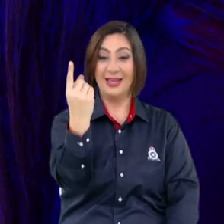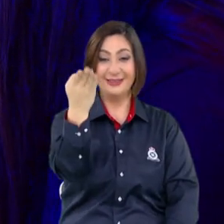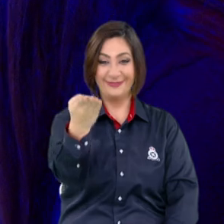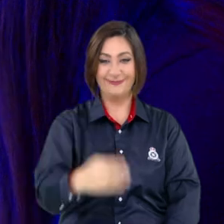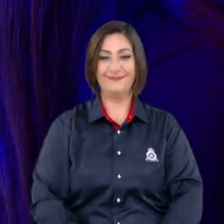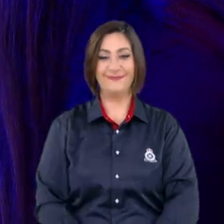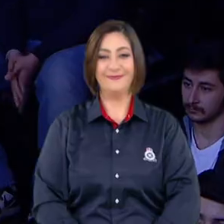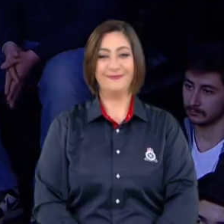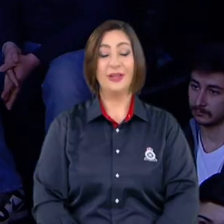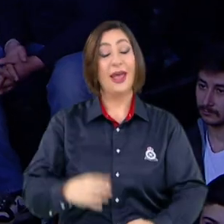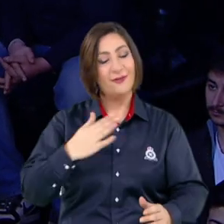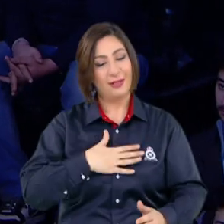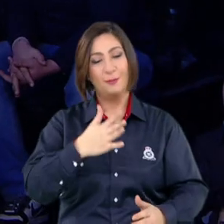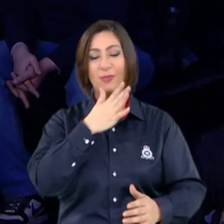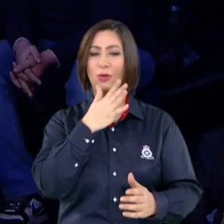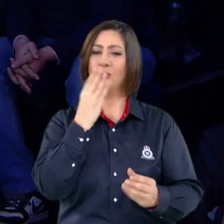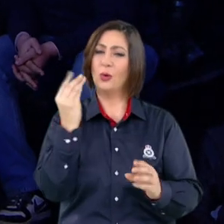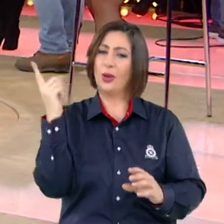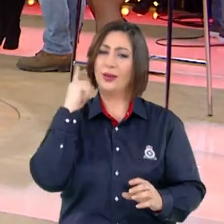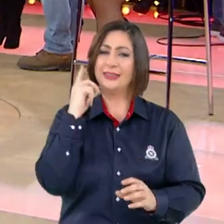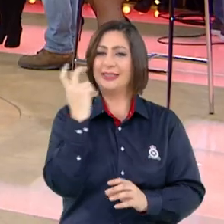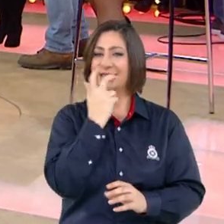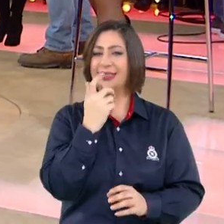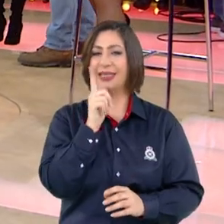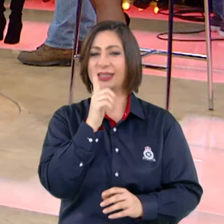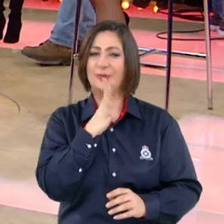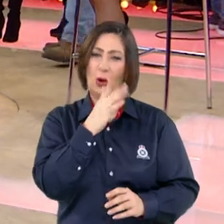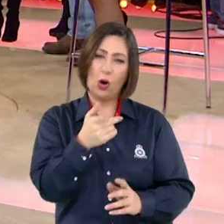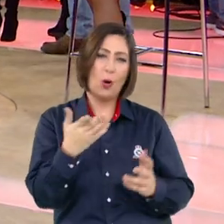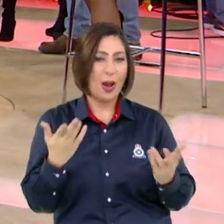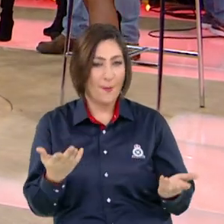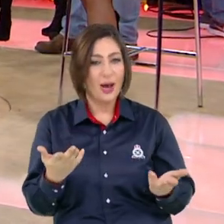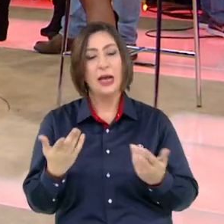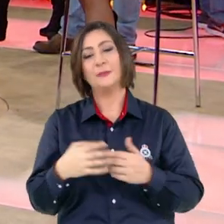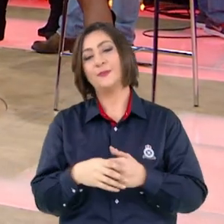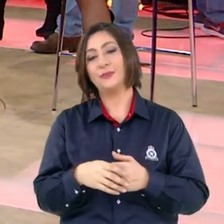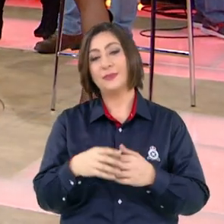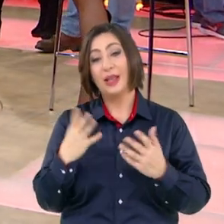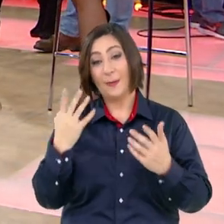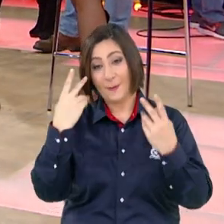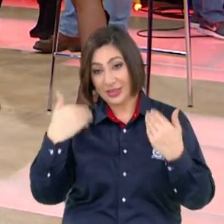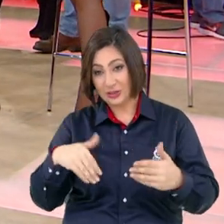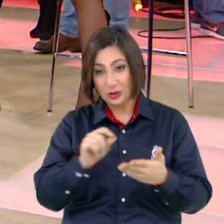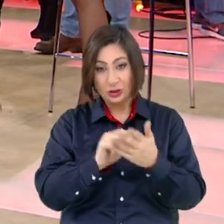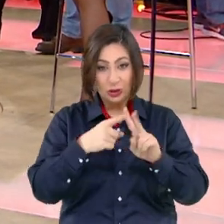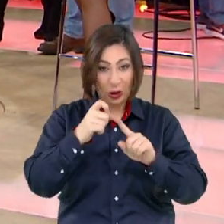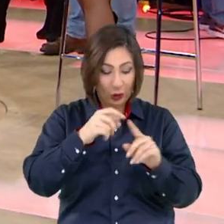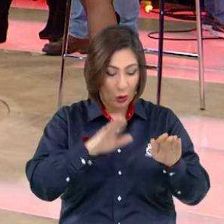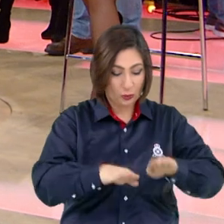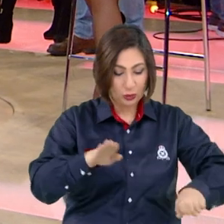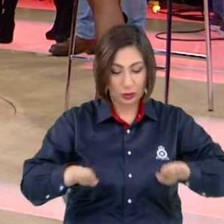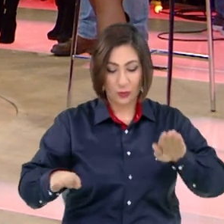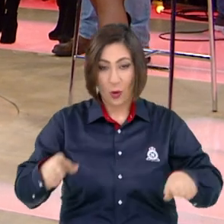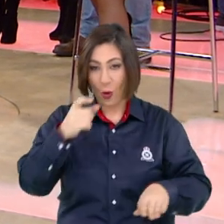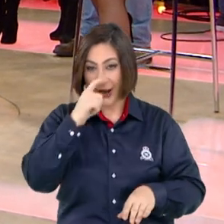3, 2, 1. Efendim biliyorum, çok ünlü bir ses sanatçısı olduğunuzu biliyorum, evet. Ama yani bakın her yere notlarımı koymuşum böyle, Okan